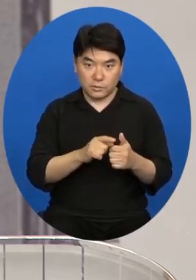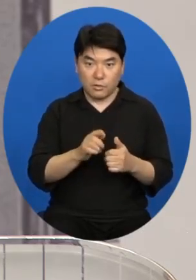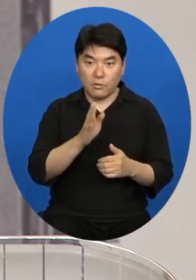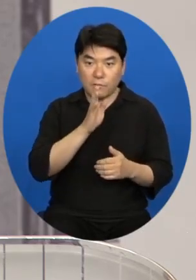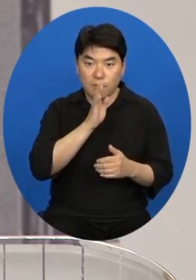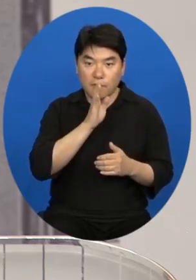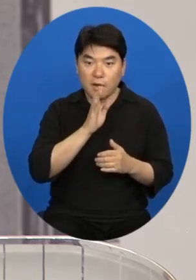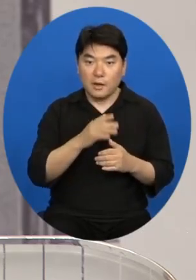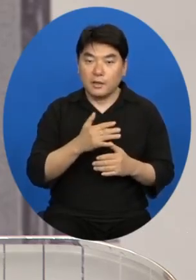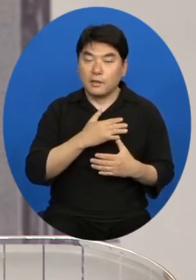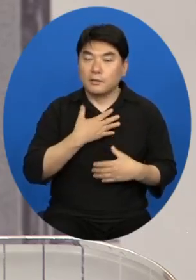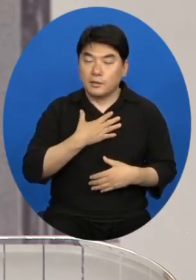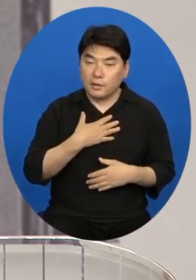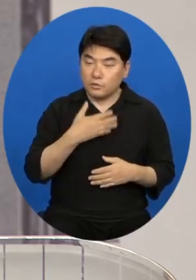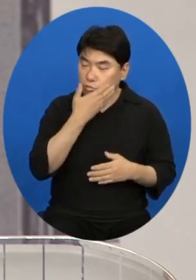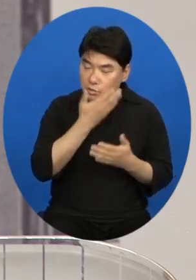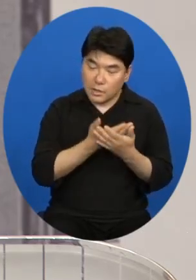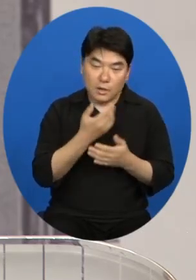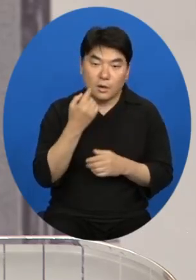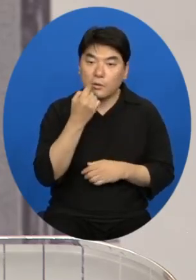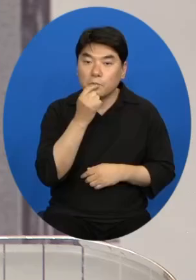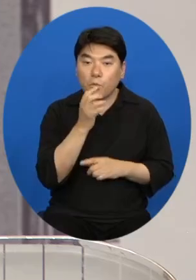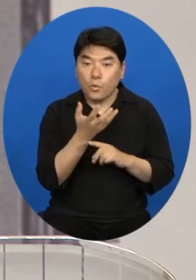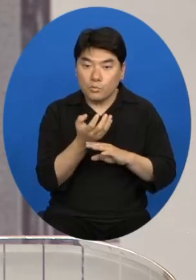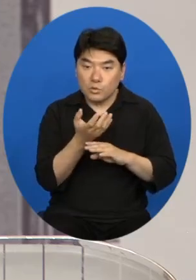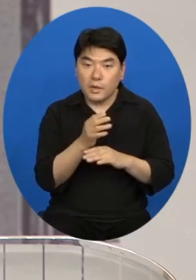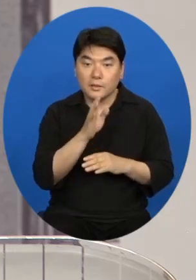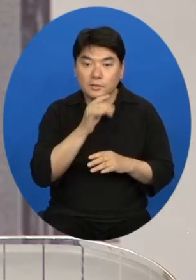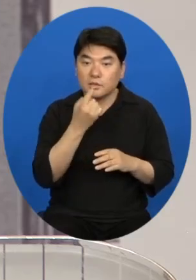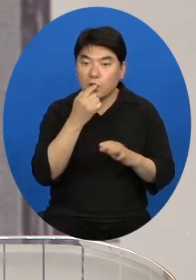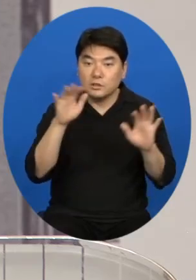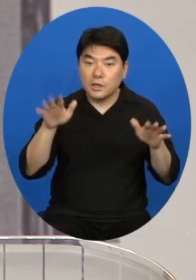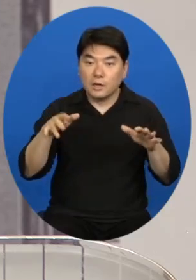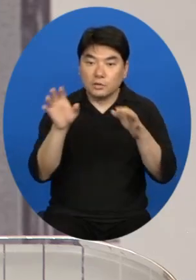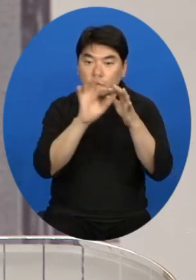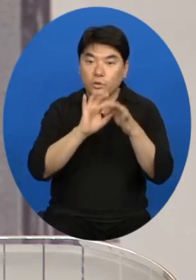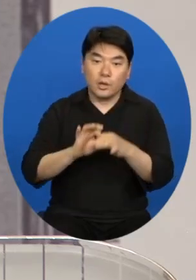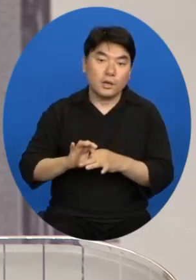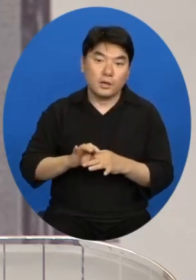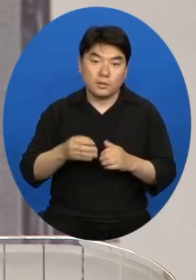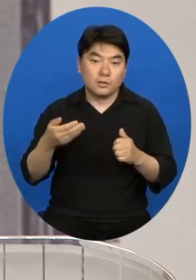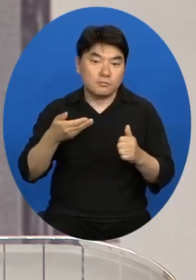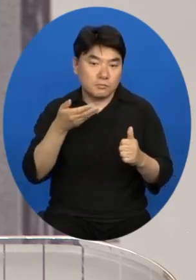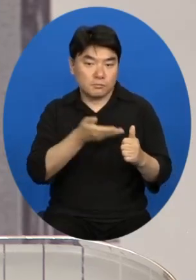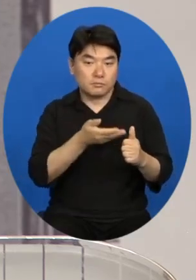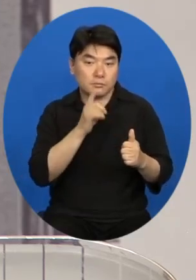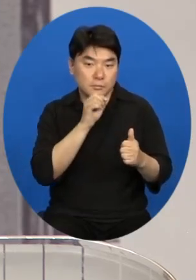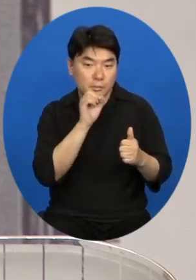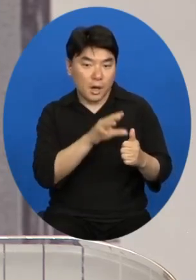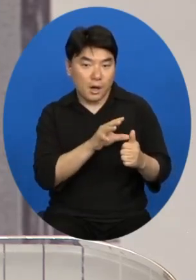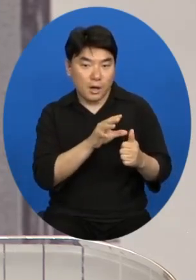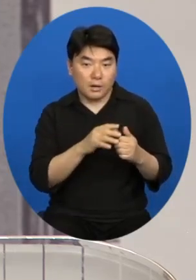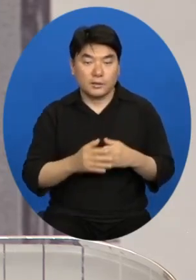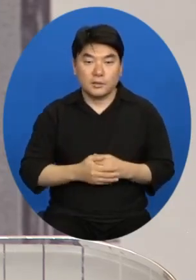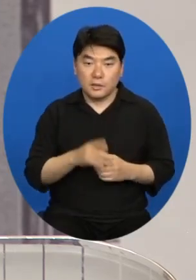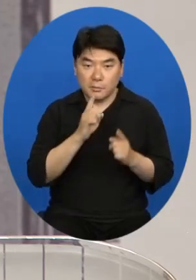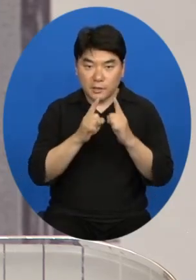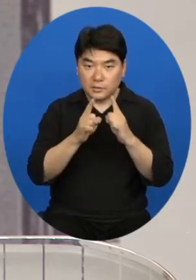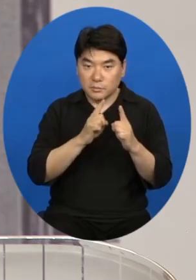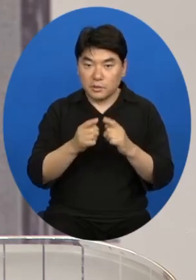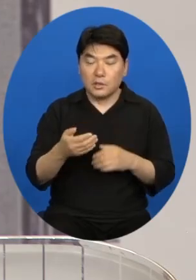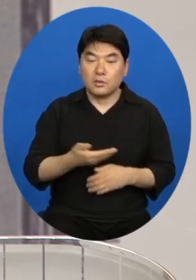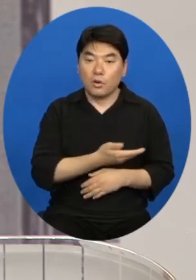가장 귀한 보물이야. 이 얘기를 천사를 통해서 전해주시는 거예요. 그런데 여러분, 이 말씀이 저와